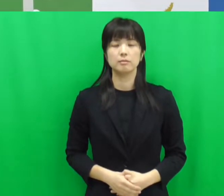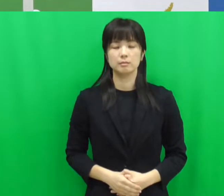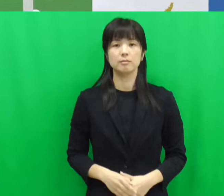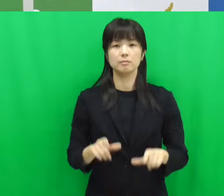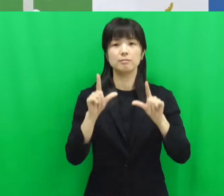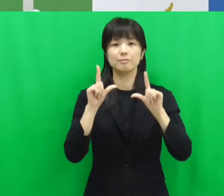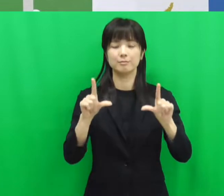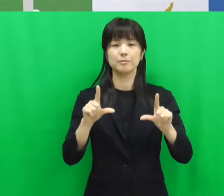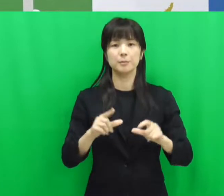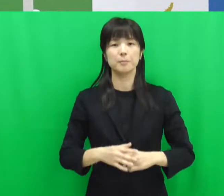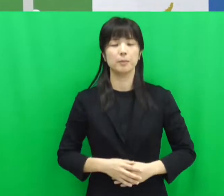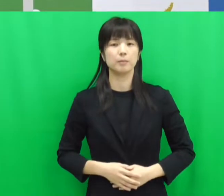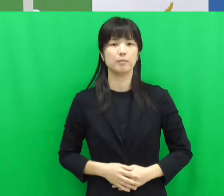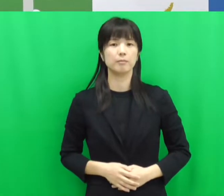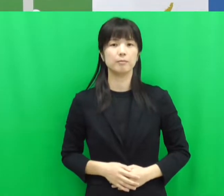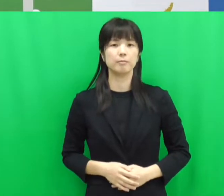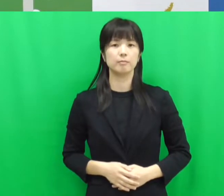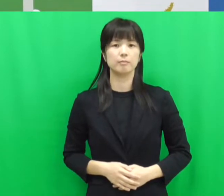まず